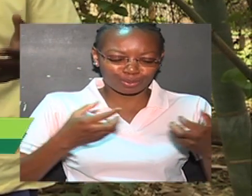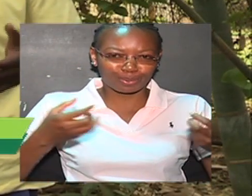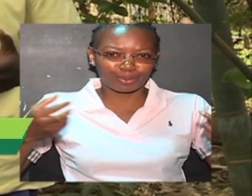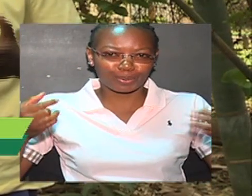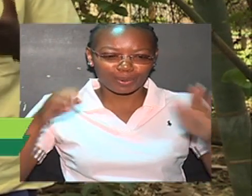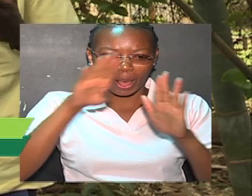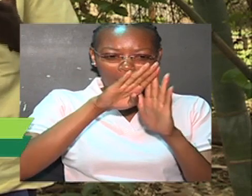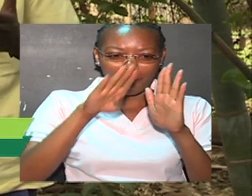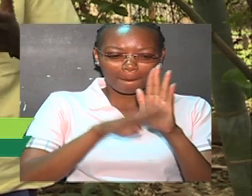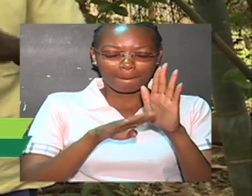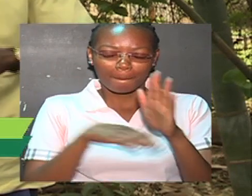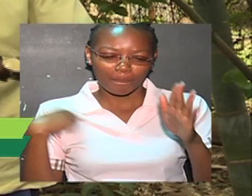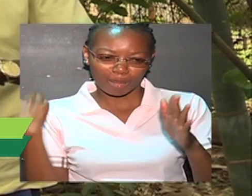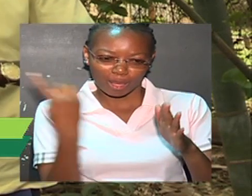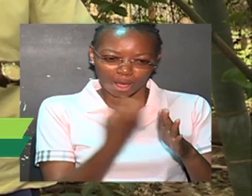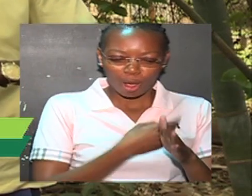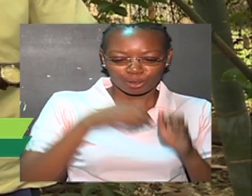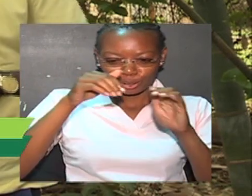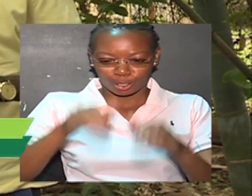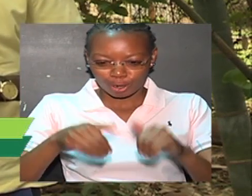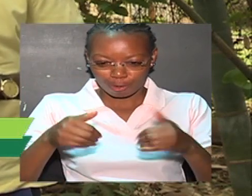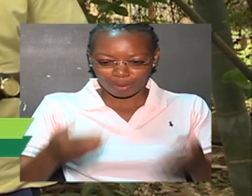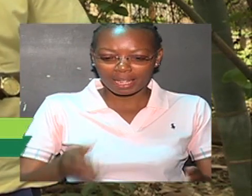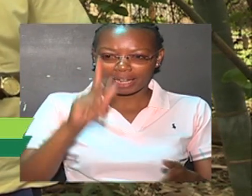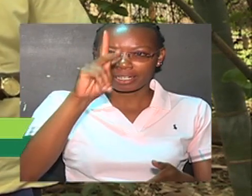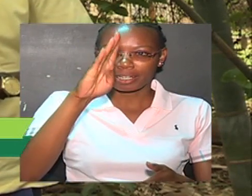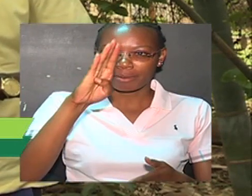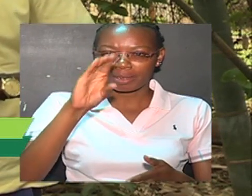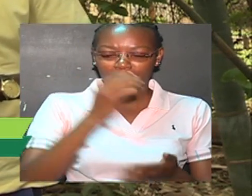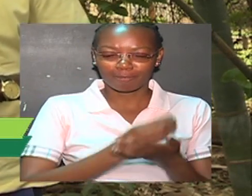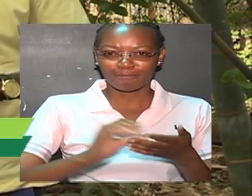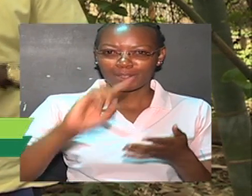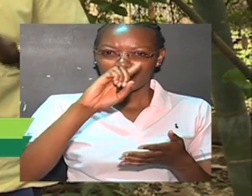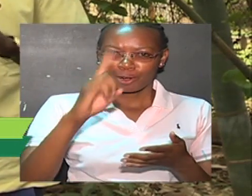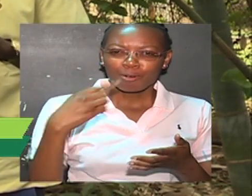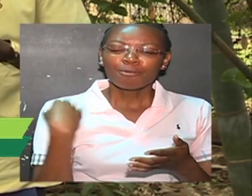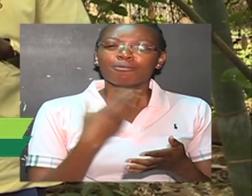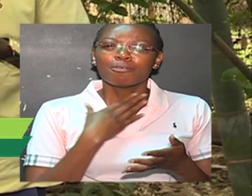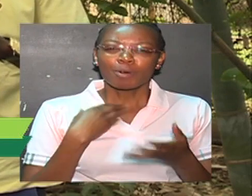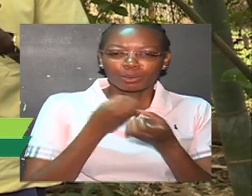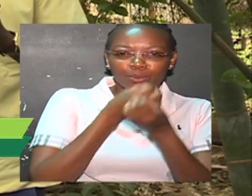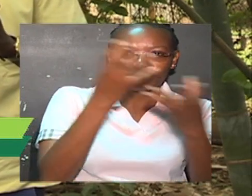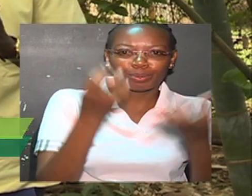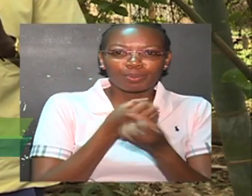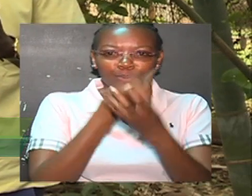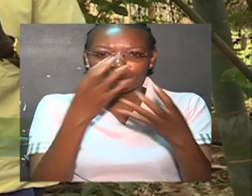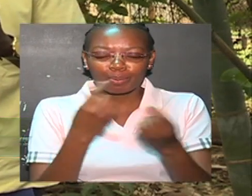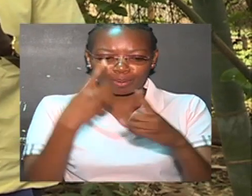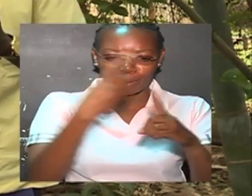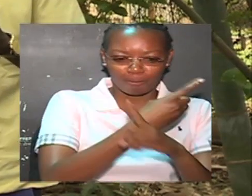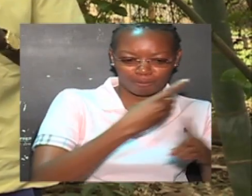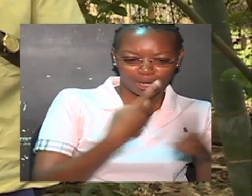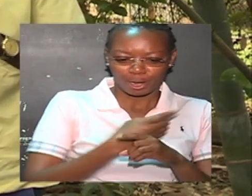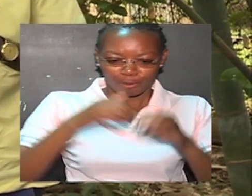ambapo tunalikunjua jamvi letu la kilimo hapa KBC Channel 1. Lengo letu likiwa ni kukuelimisha wewe